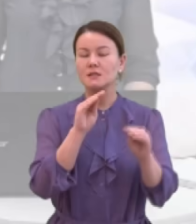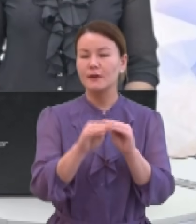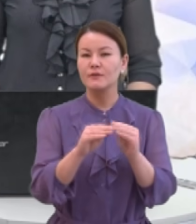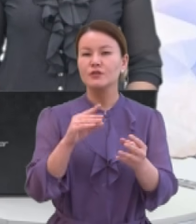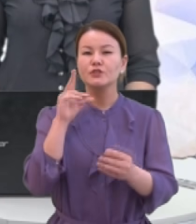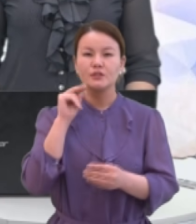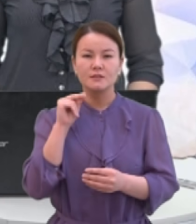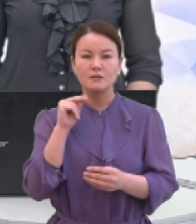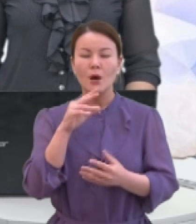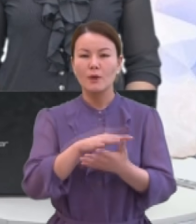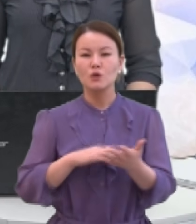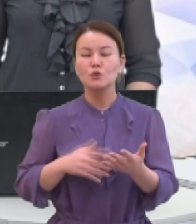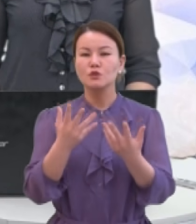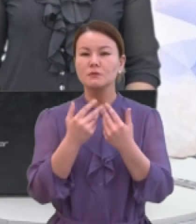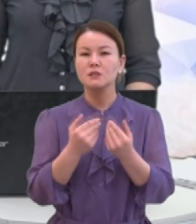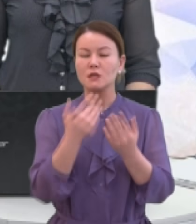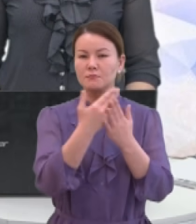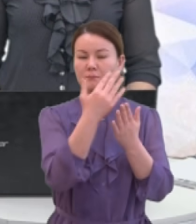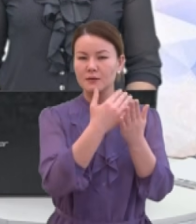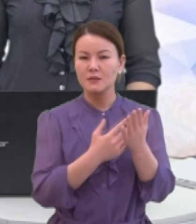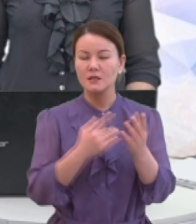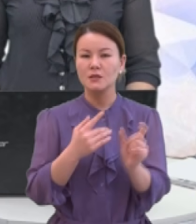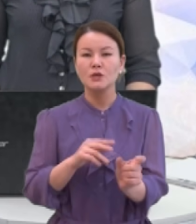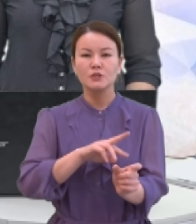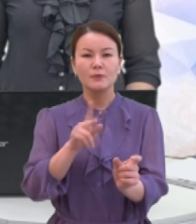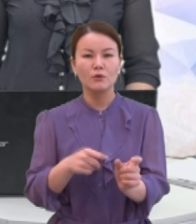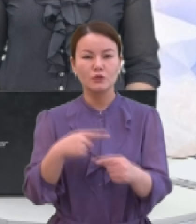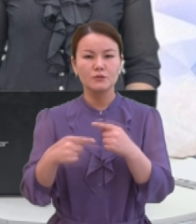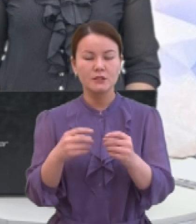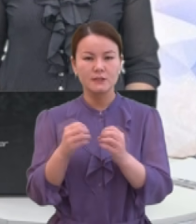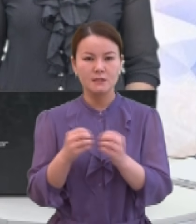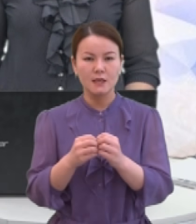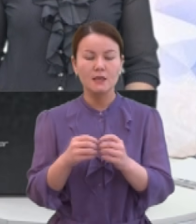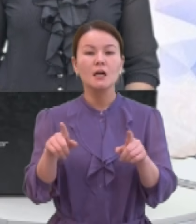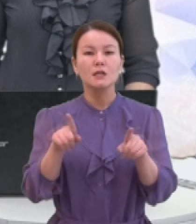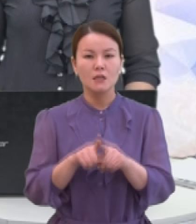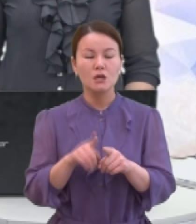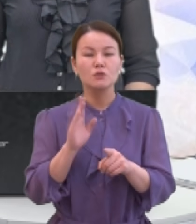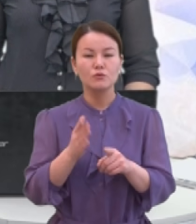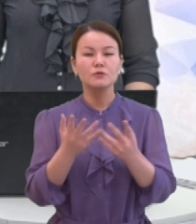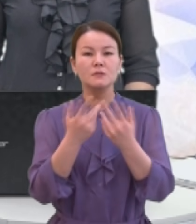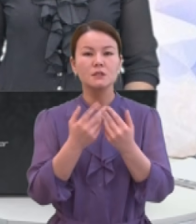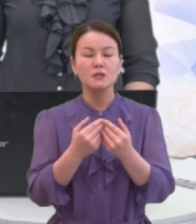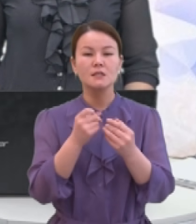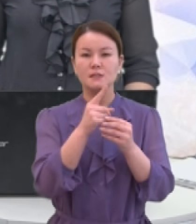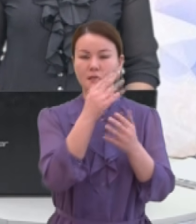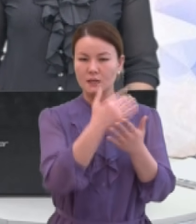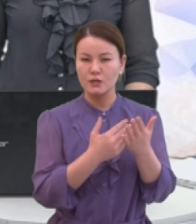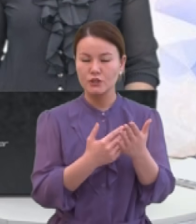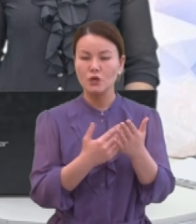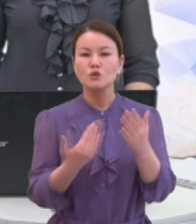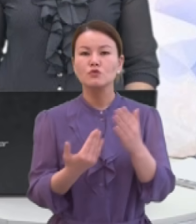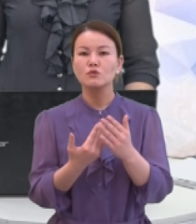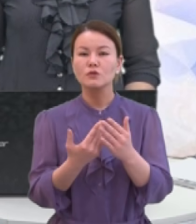продолжим решать примеры с переходом через десяток а также решать задачи используя новый